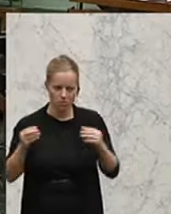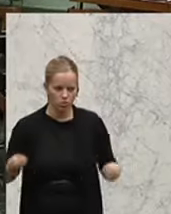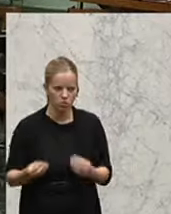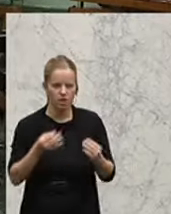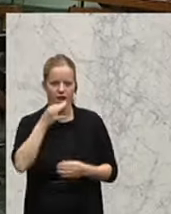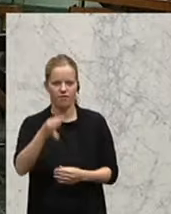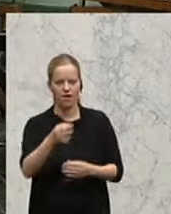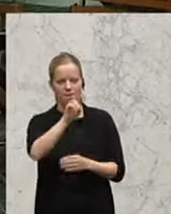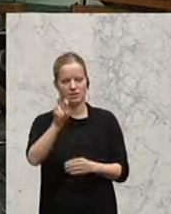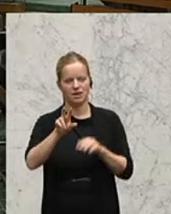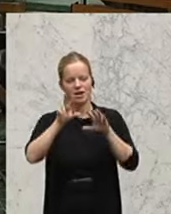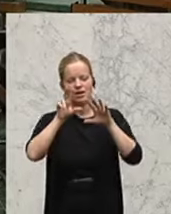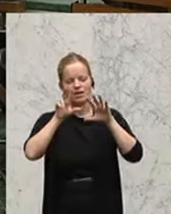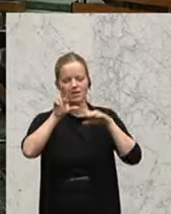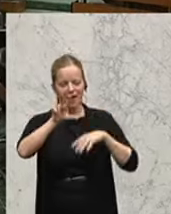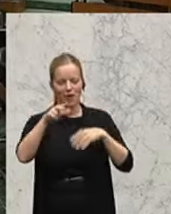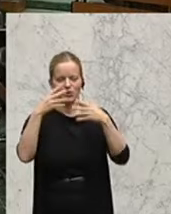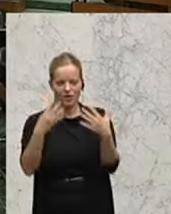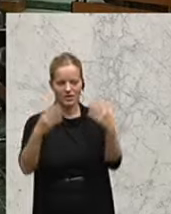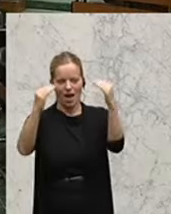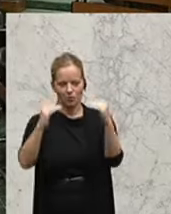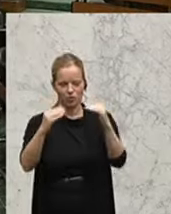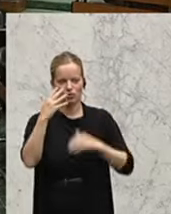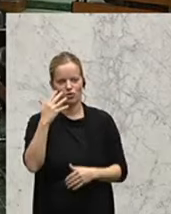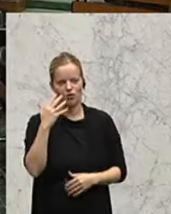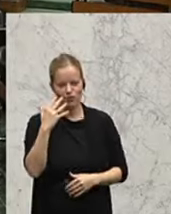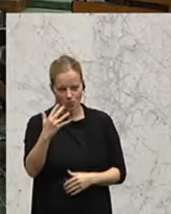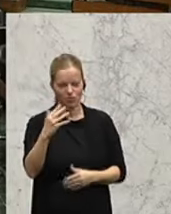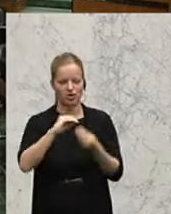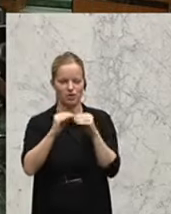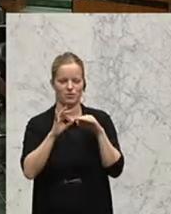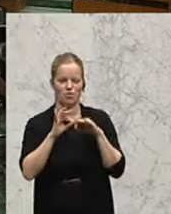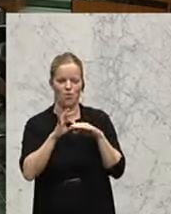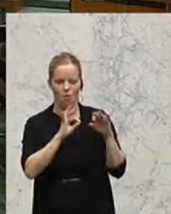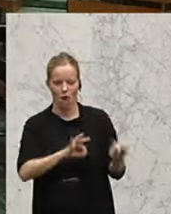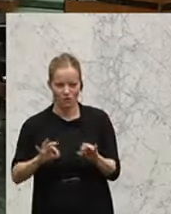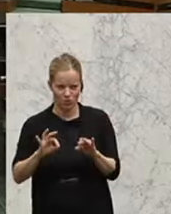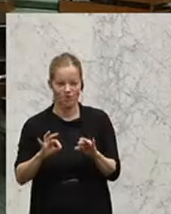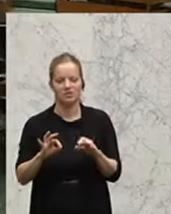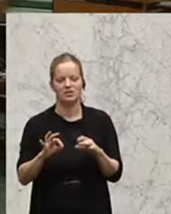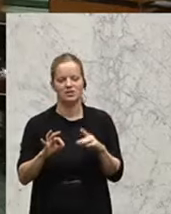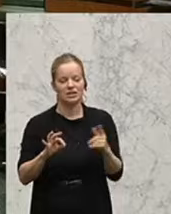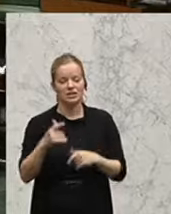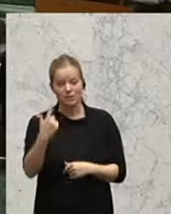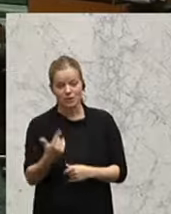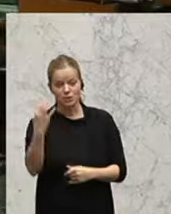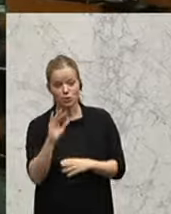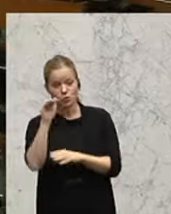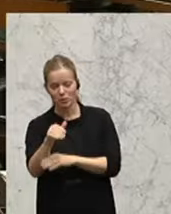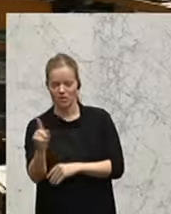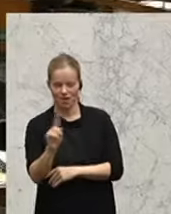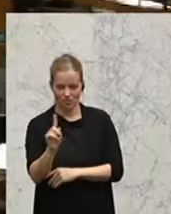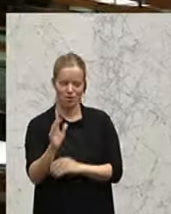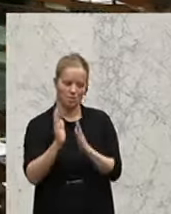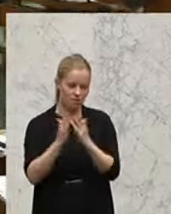Anfrage, die gemäß § 93 Absatz 5 der Geschäftsordnung 20 Minuten nicht überschreiten darf, das Wort. Bitte, Herr Abgeordneter,